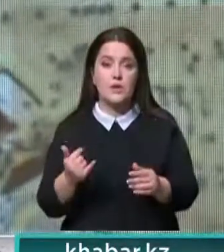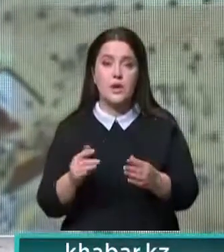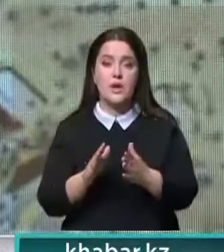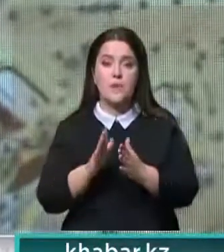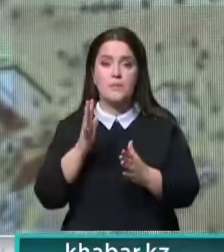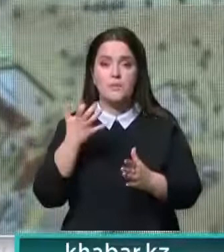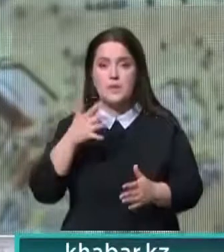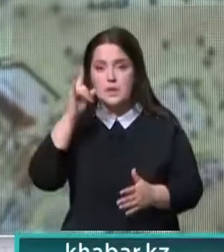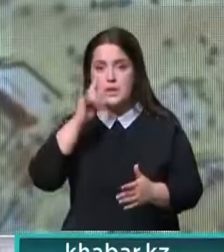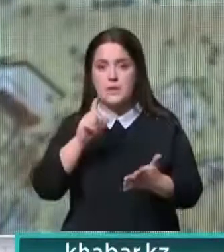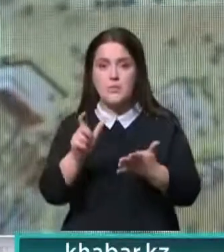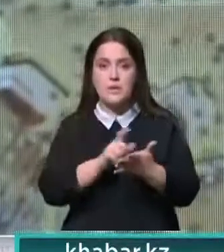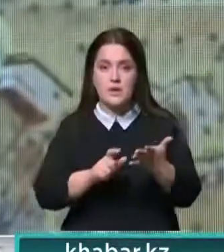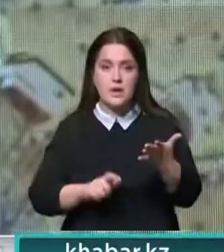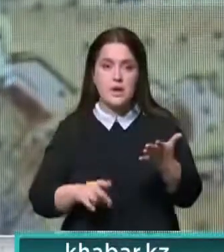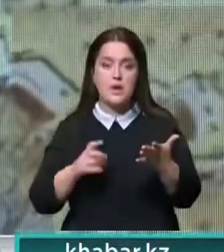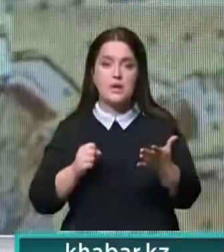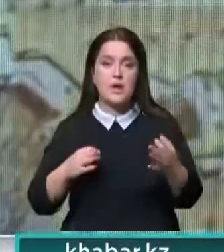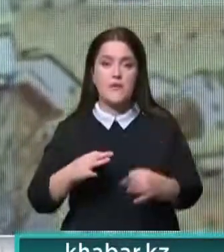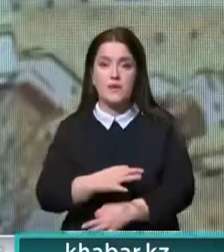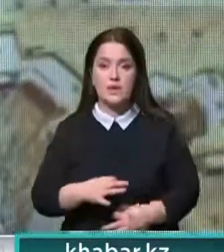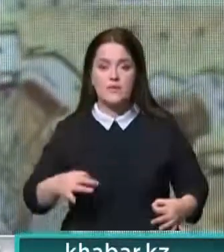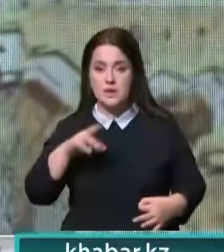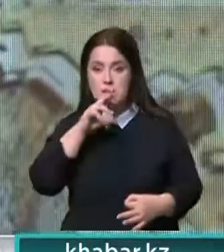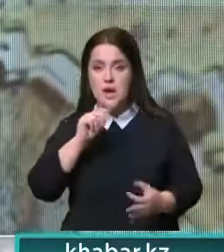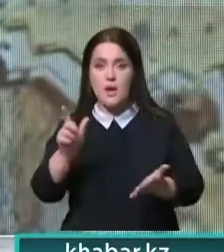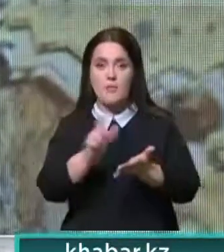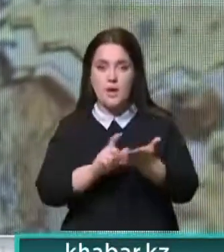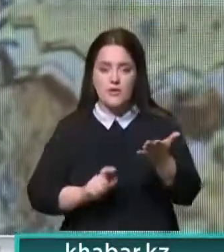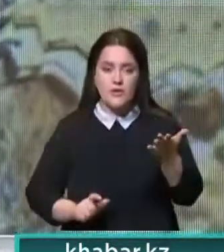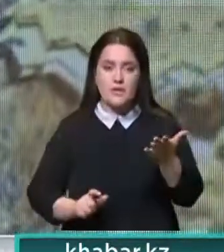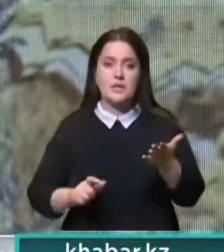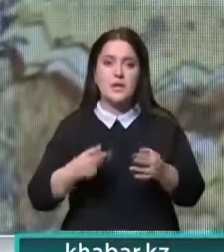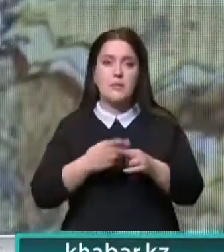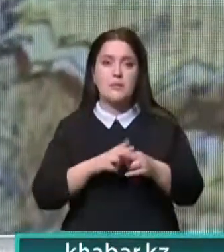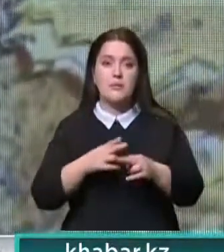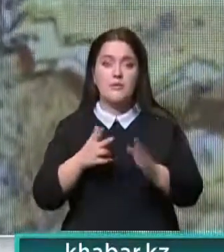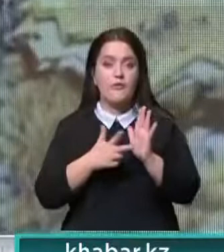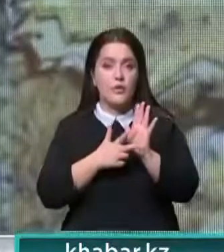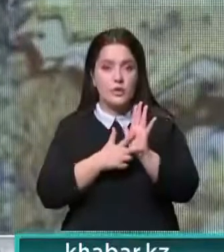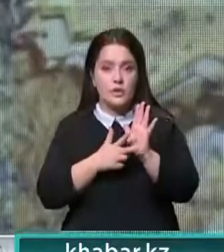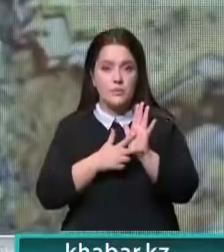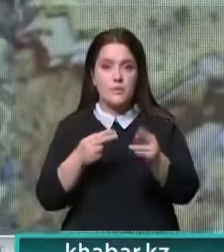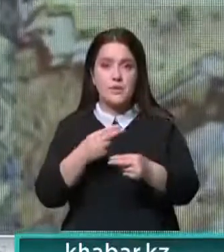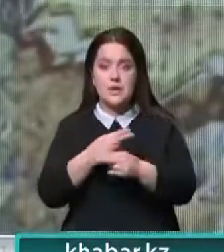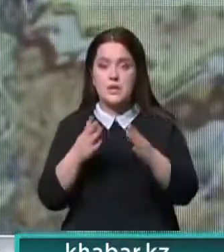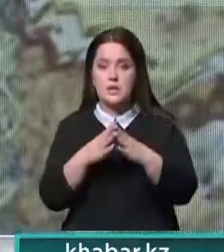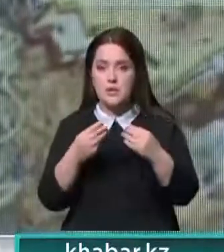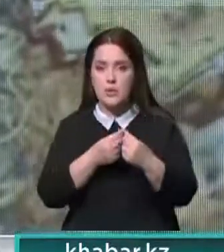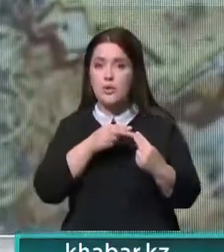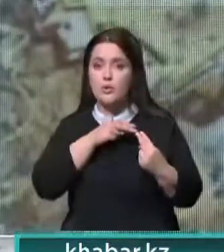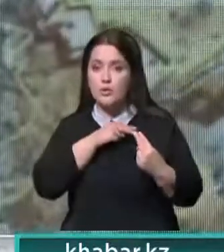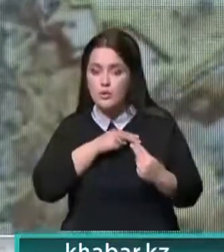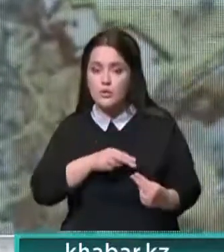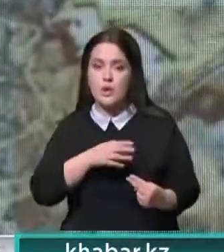представили сборник 550 казахских пословиц и поговорок на венгерском языке. Пословицы и поговорки охватывают 8 основных тем, таких как семья,